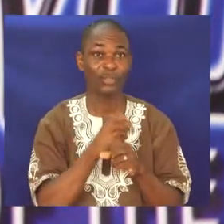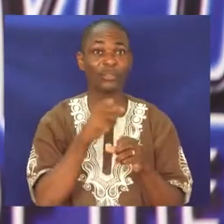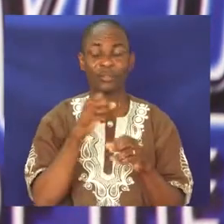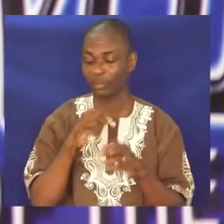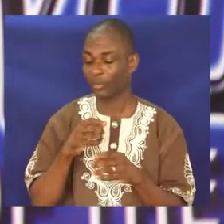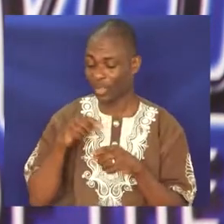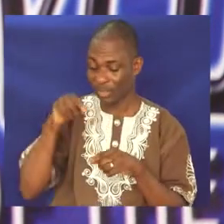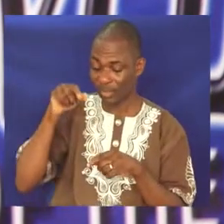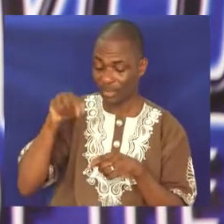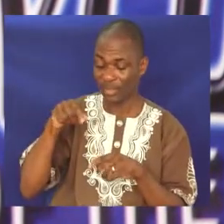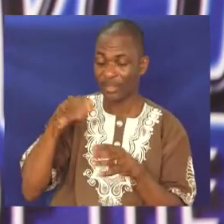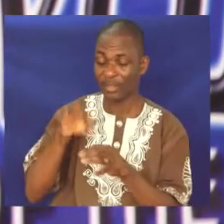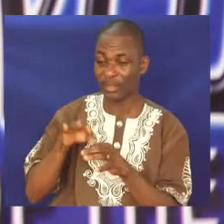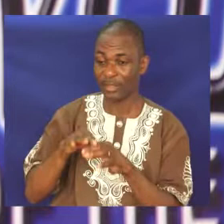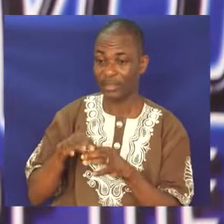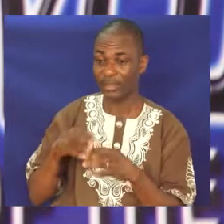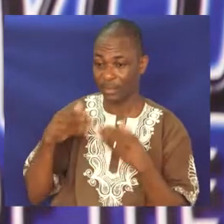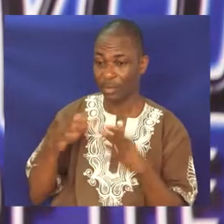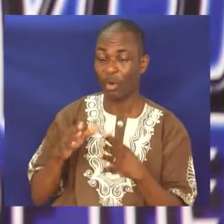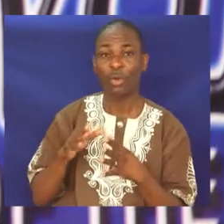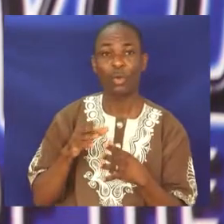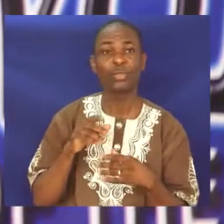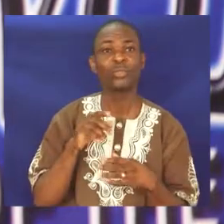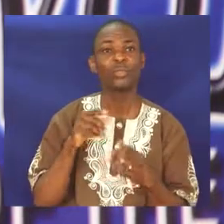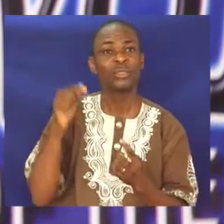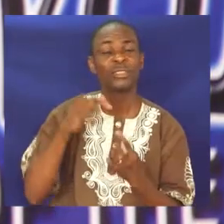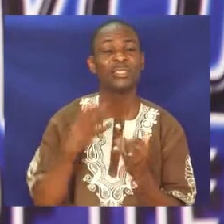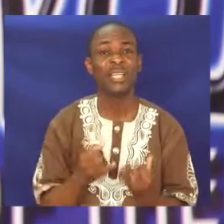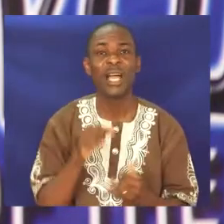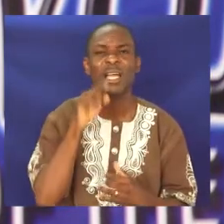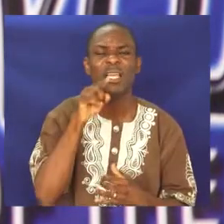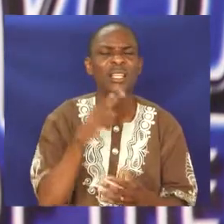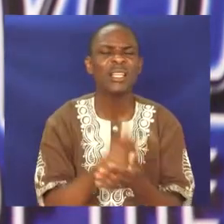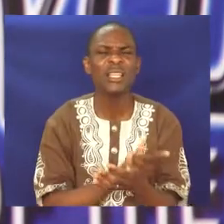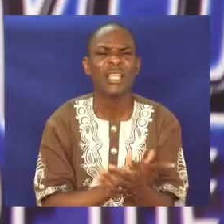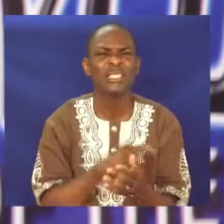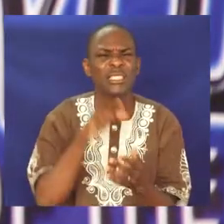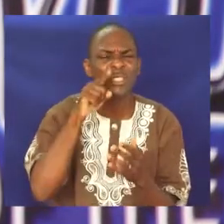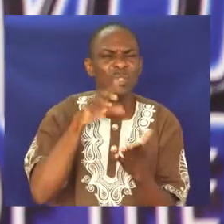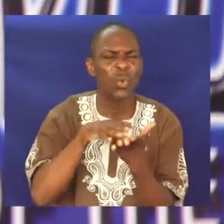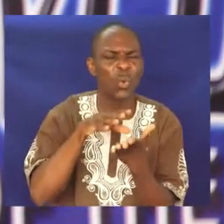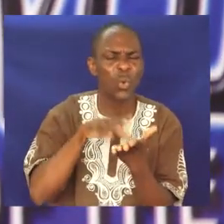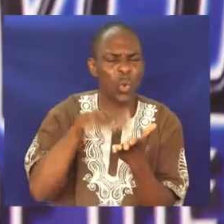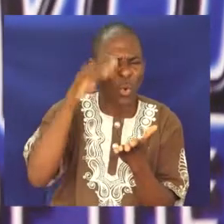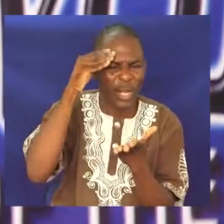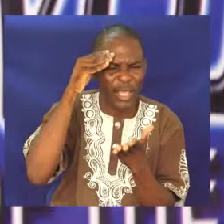no ani bepem sa abre no wo a wuti mi no adisua be pa ana wosua afri